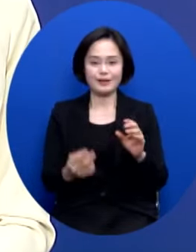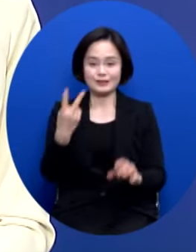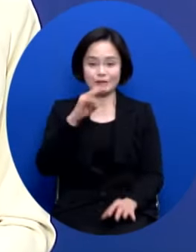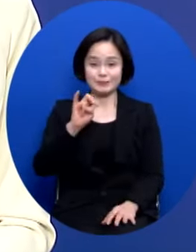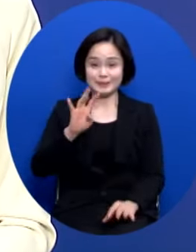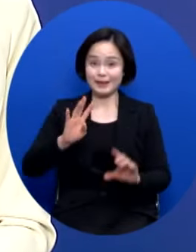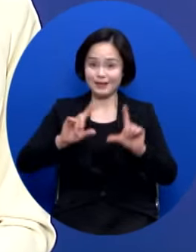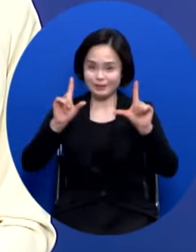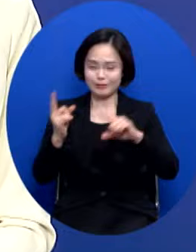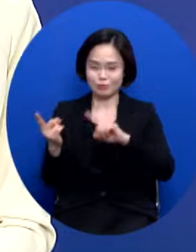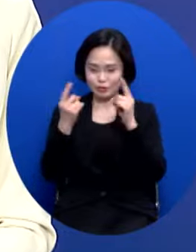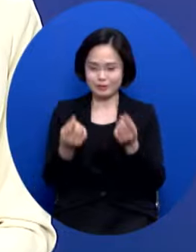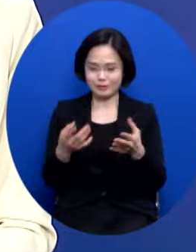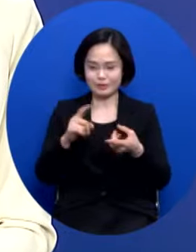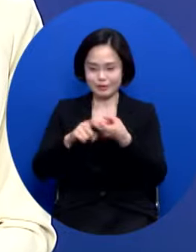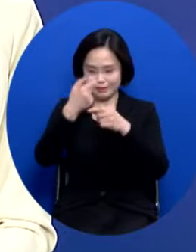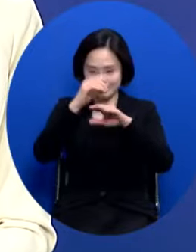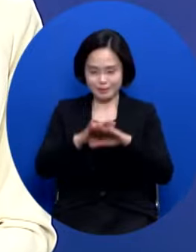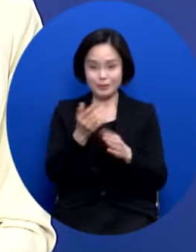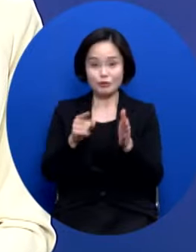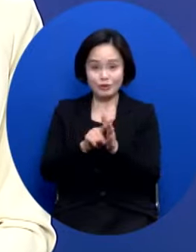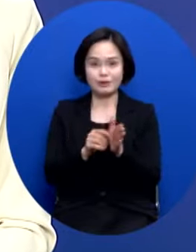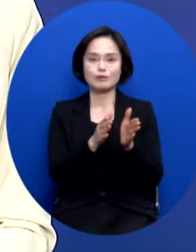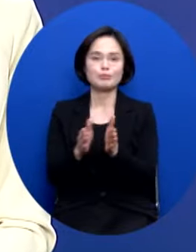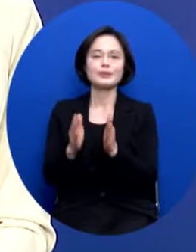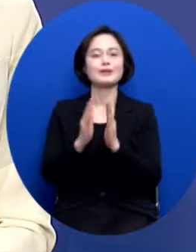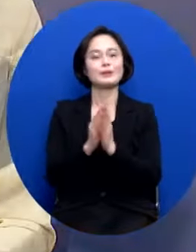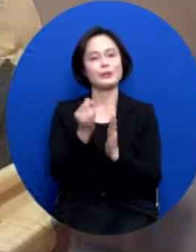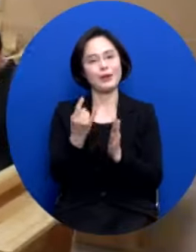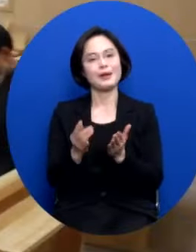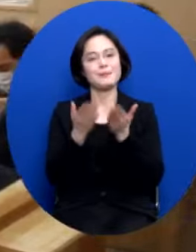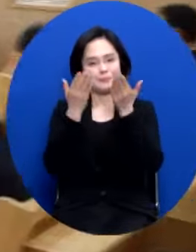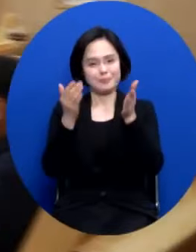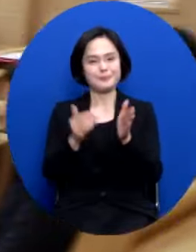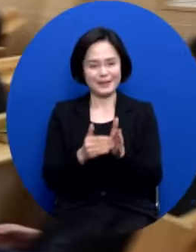부활절 연합 예배를 위한 준비 기도회를 열었습니다.